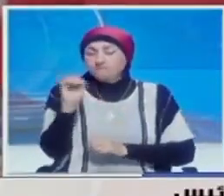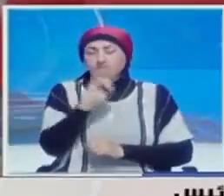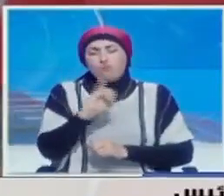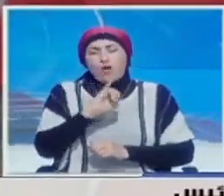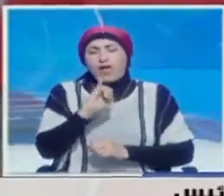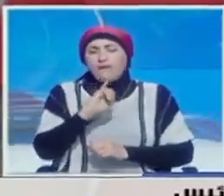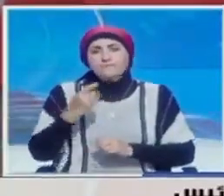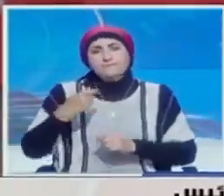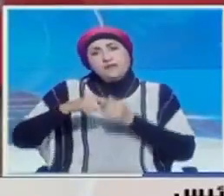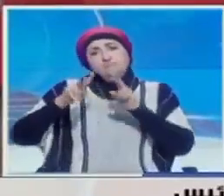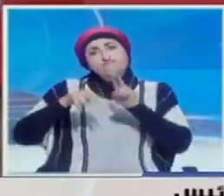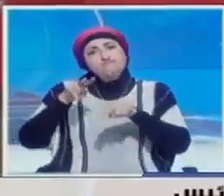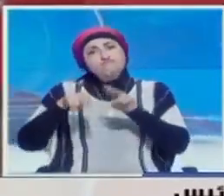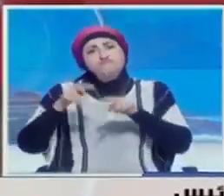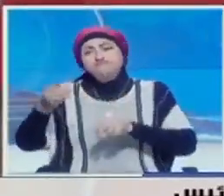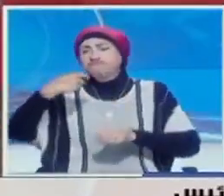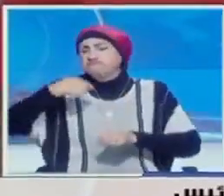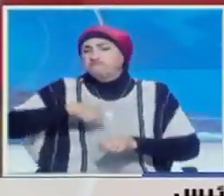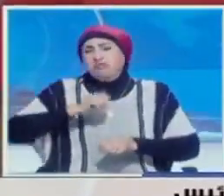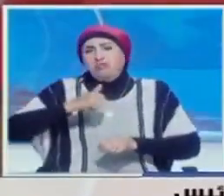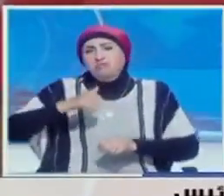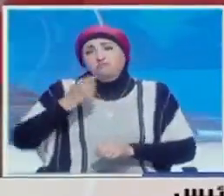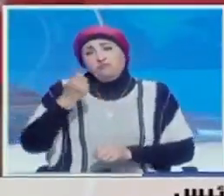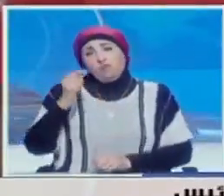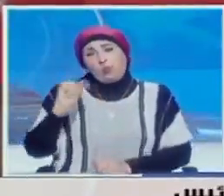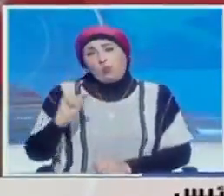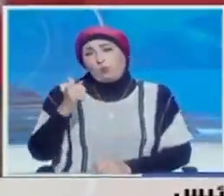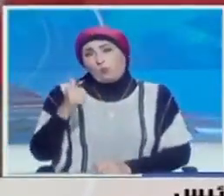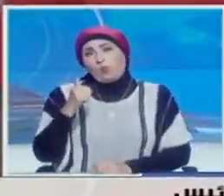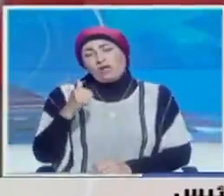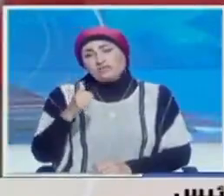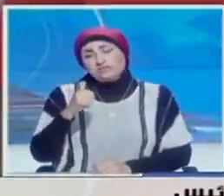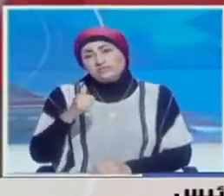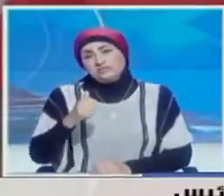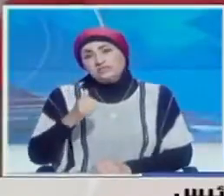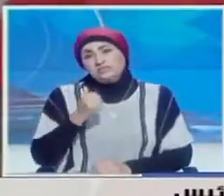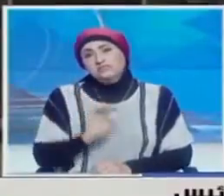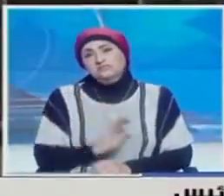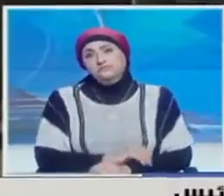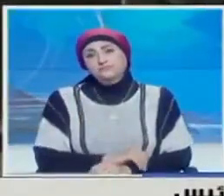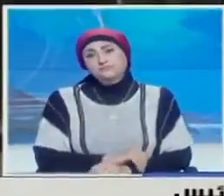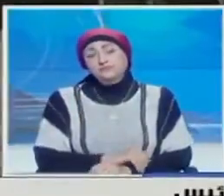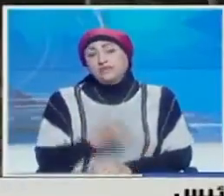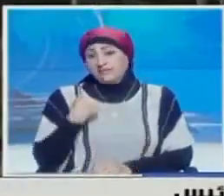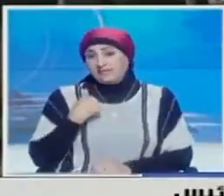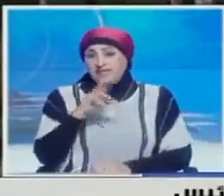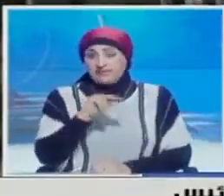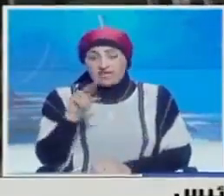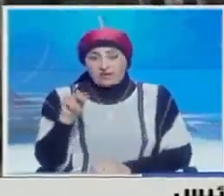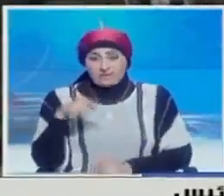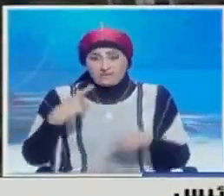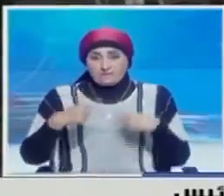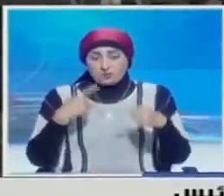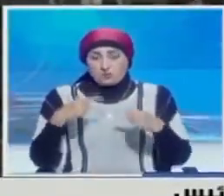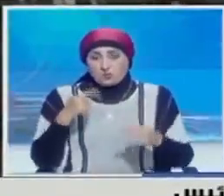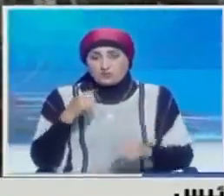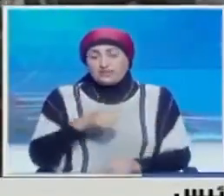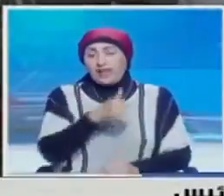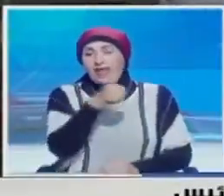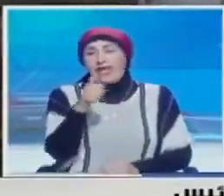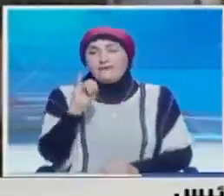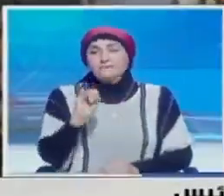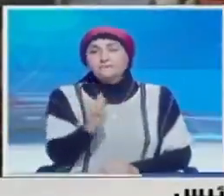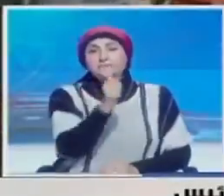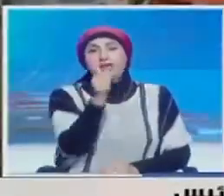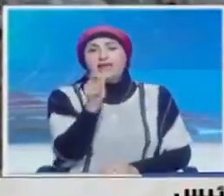احتياجاتنا وكل حاجة، فالأسعار كويسة قوي، الأسعار في منطقة الجميع كويسة جدا بصراحة يعني. في السياق الذاتي تواصل منظومة أمان التابعة